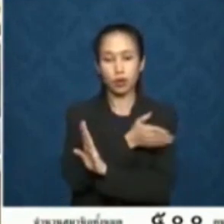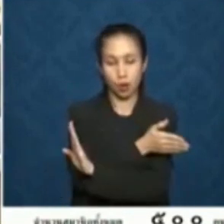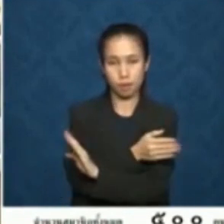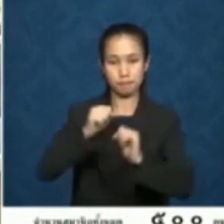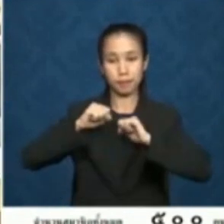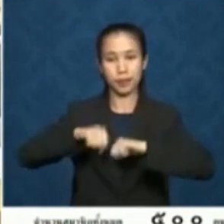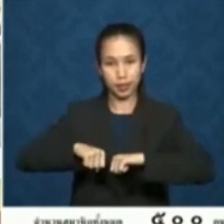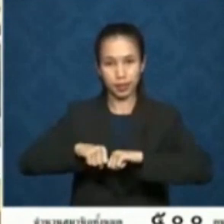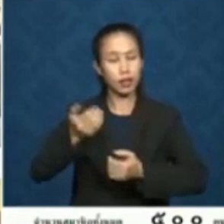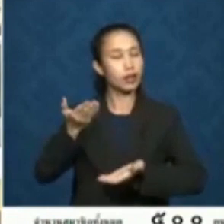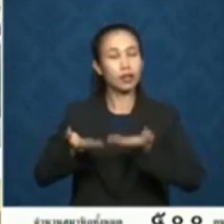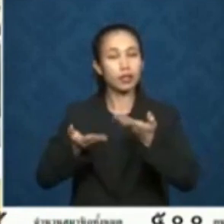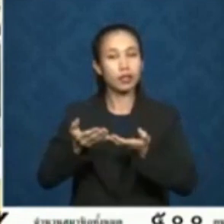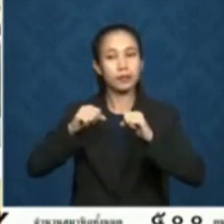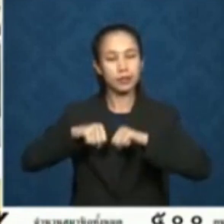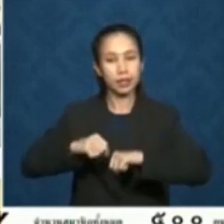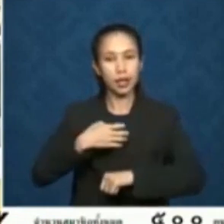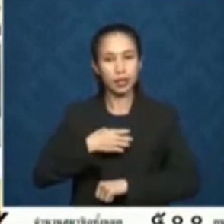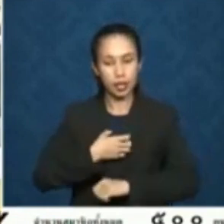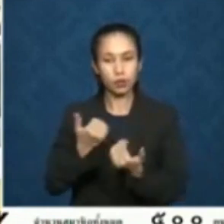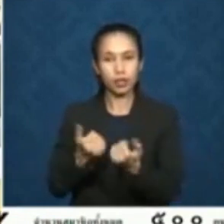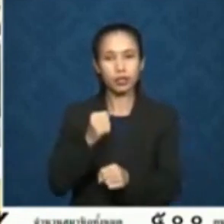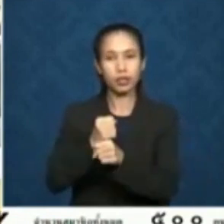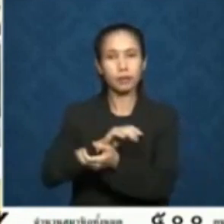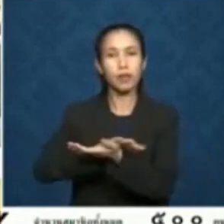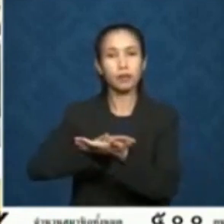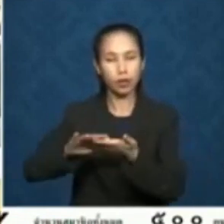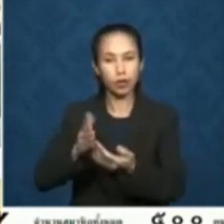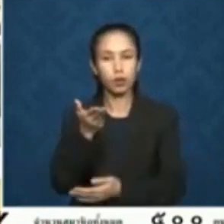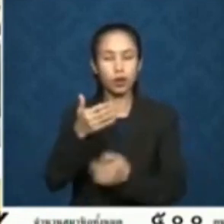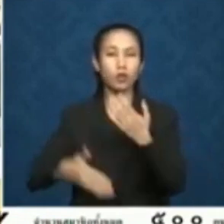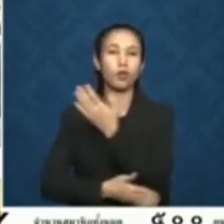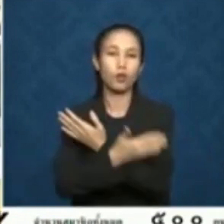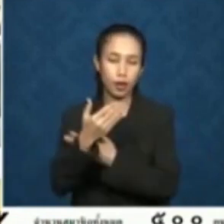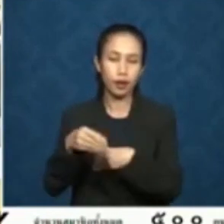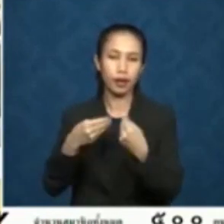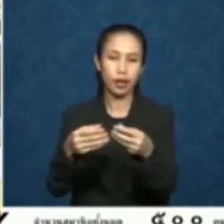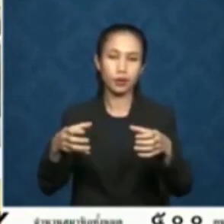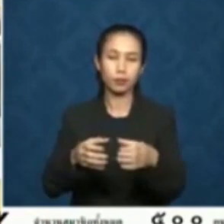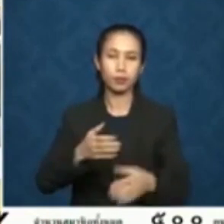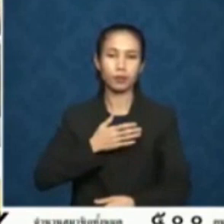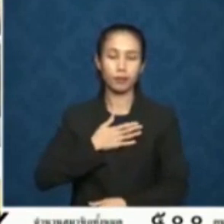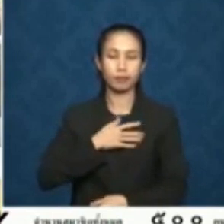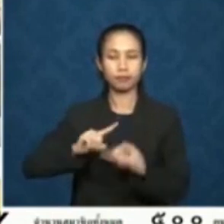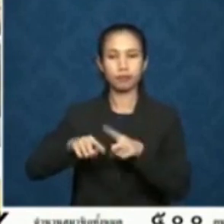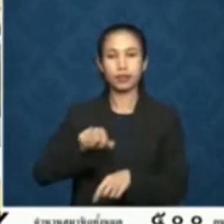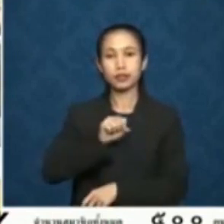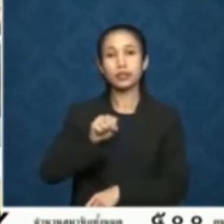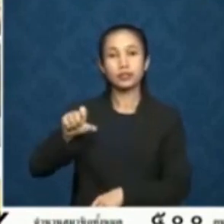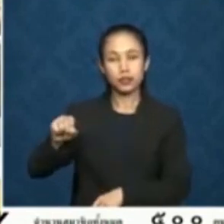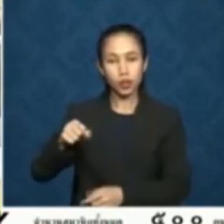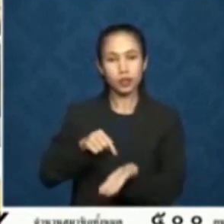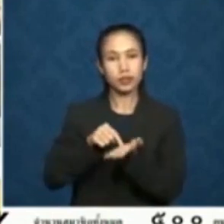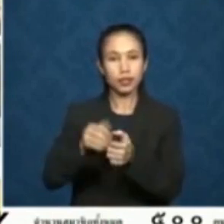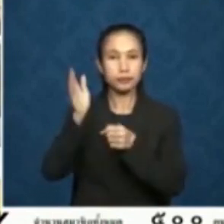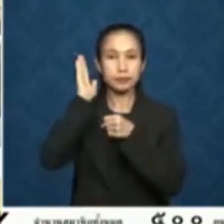านเวลาก่อนที่เราจะได้มีการลงมติแบบใดก็แล้วแต่อยากจะให้มันเสร็จสิ้นกระบวนความขอโอกาสให้กับทางพรรคภูมิใจไทยนะครับโดยเพื่อนส